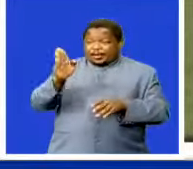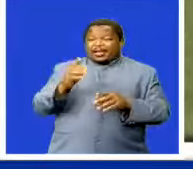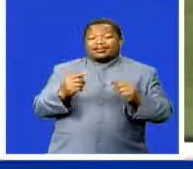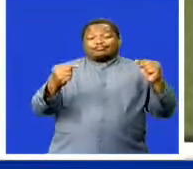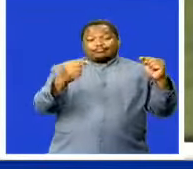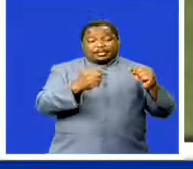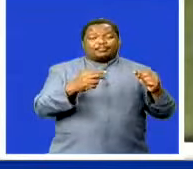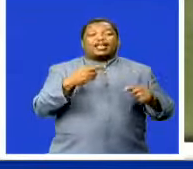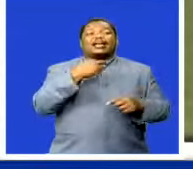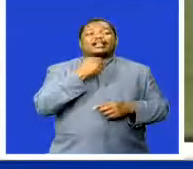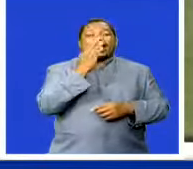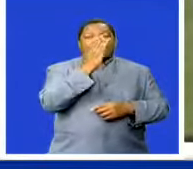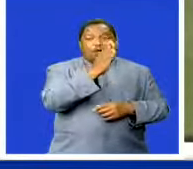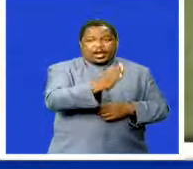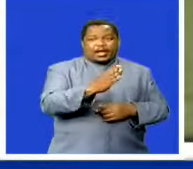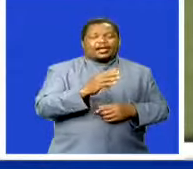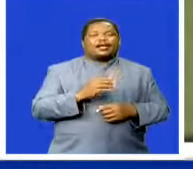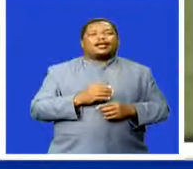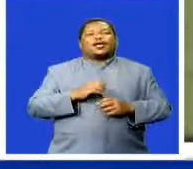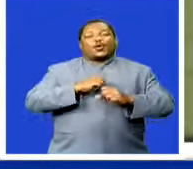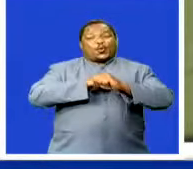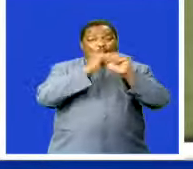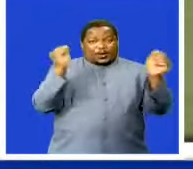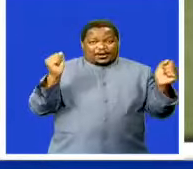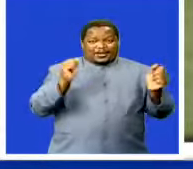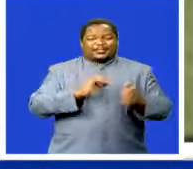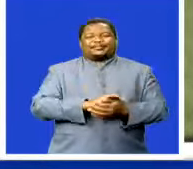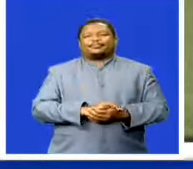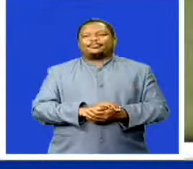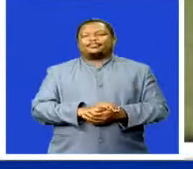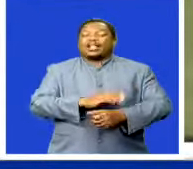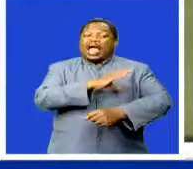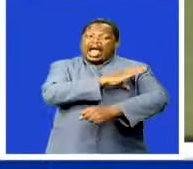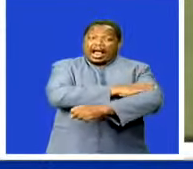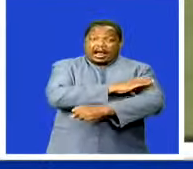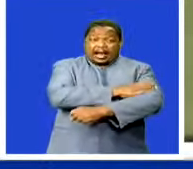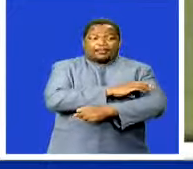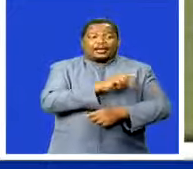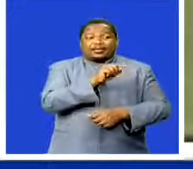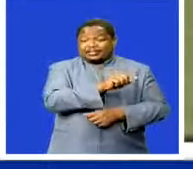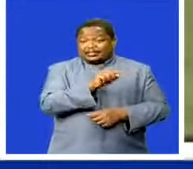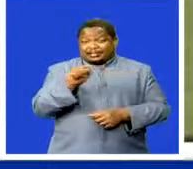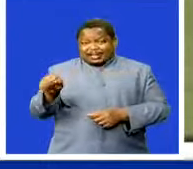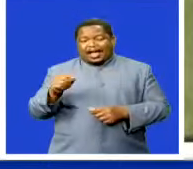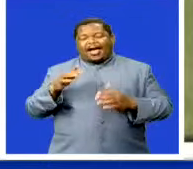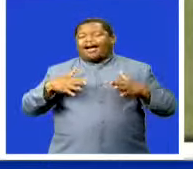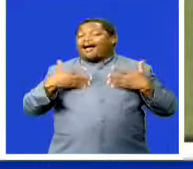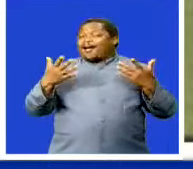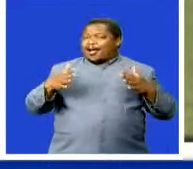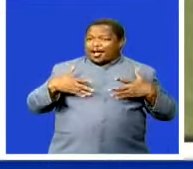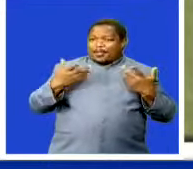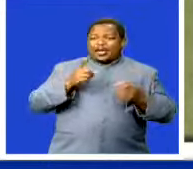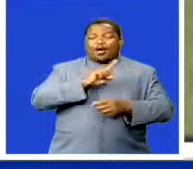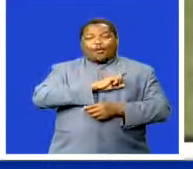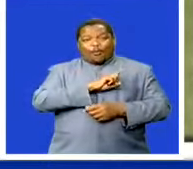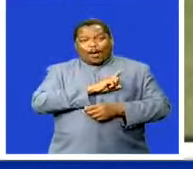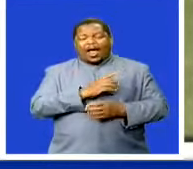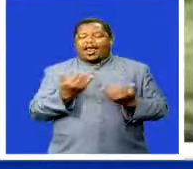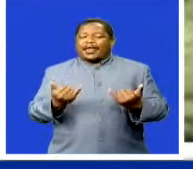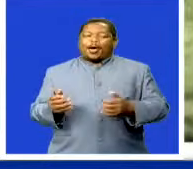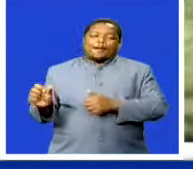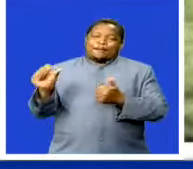lapho khona inhlangano Betters ihambe imbili kulo mdlalo. Abokapteni bala macembu lamabili bakhombise injabulo lenkulu ngekubuya kwale